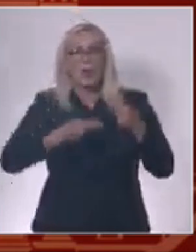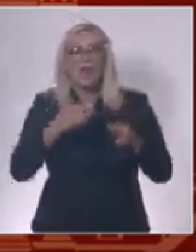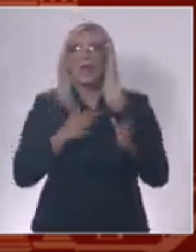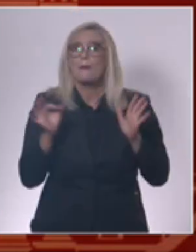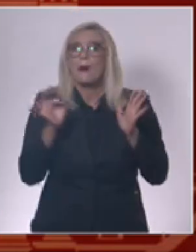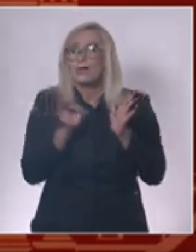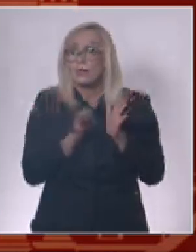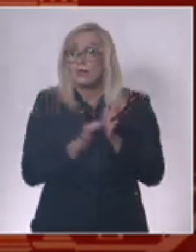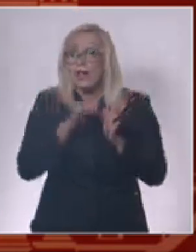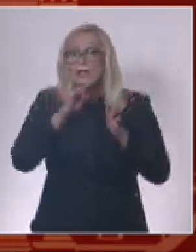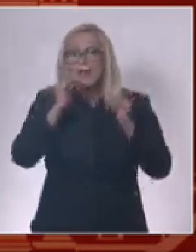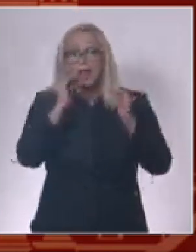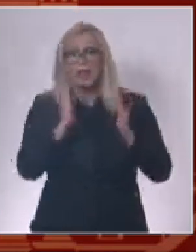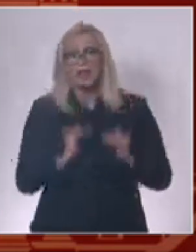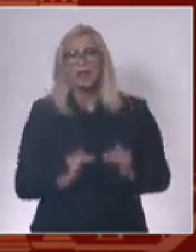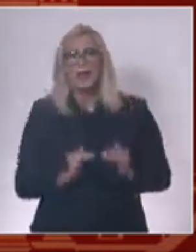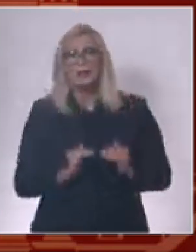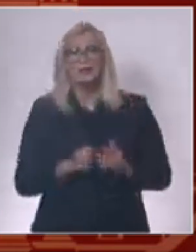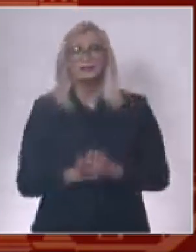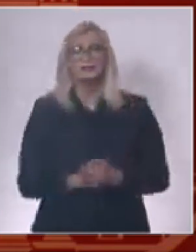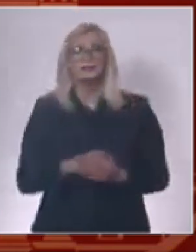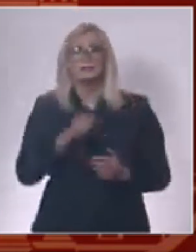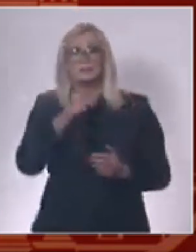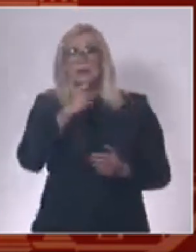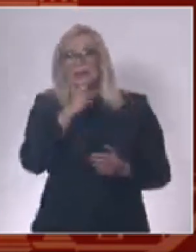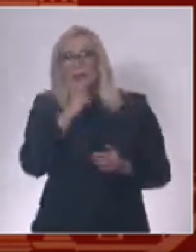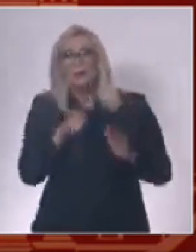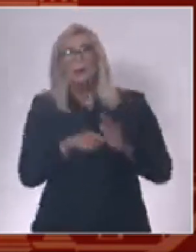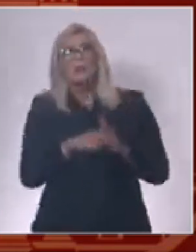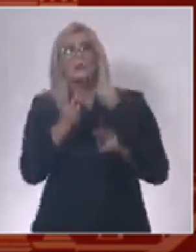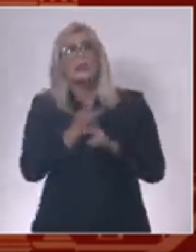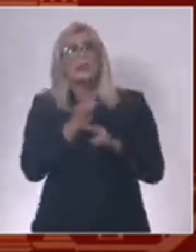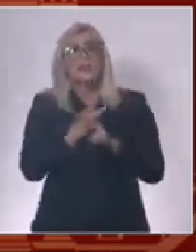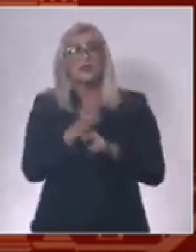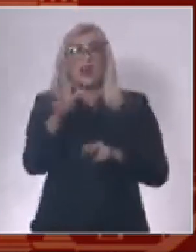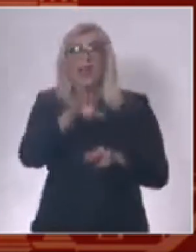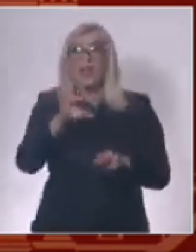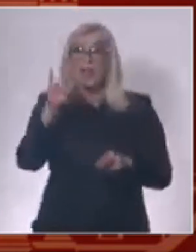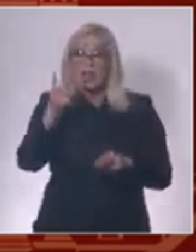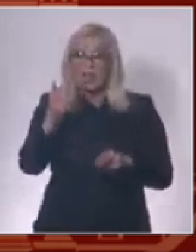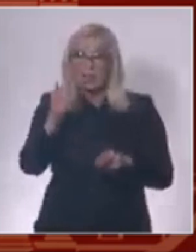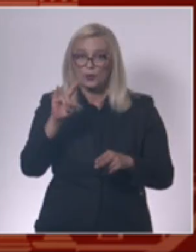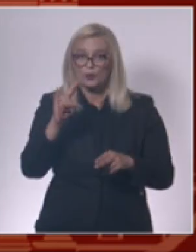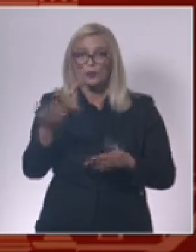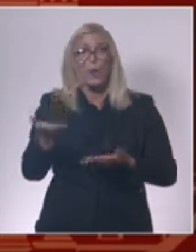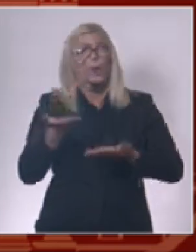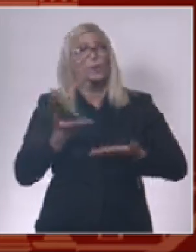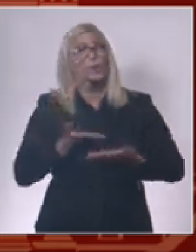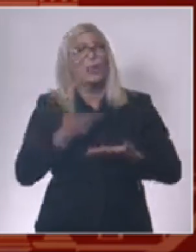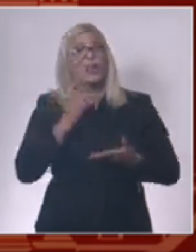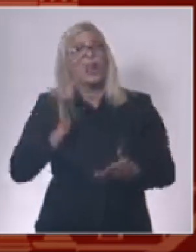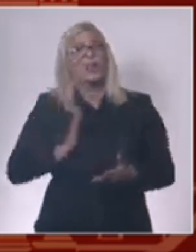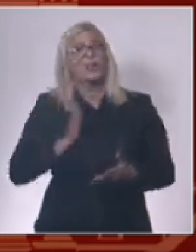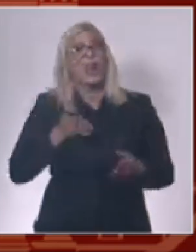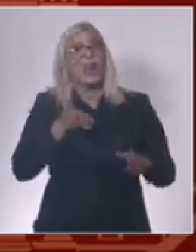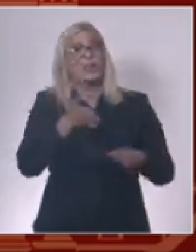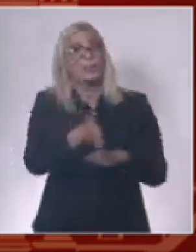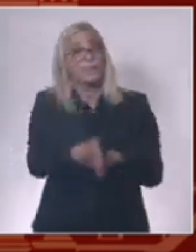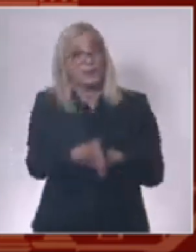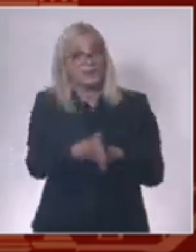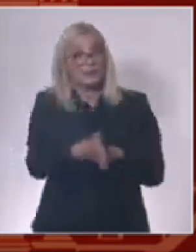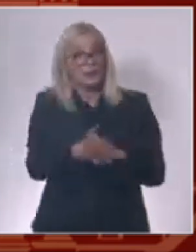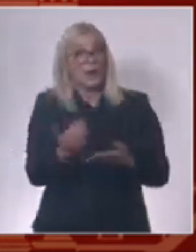да ги намали економските диспаритети на државата и Европската унија, нудејќи им на граѓаните пристап